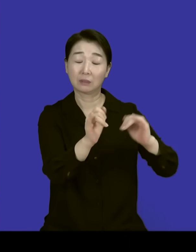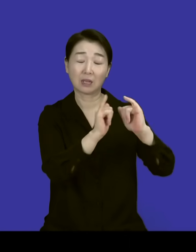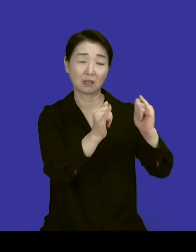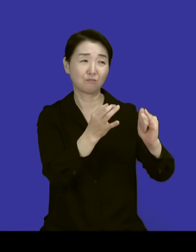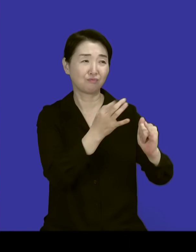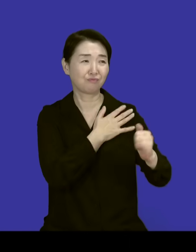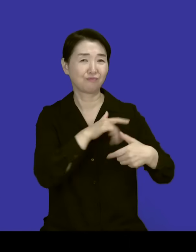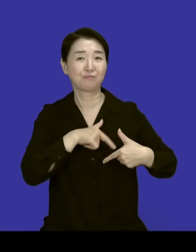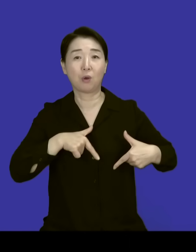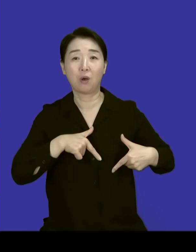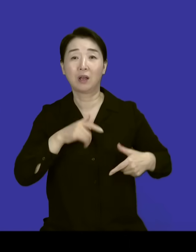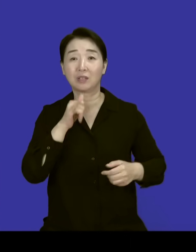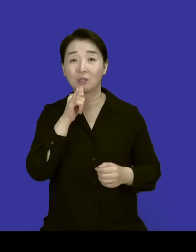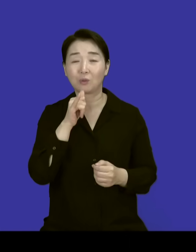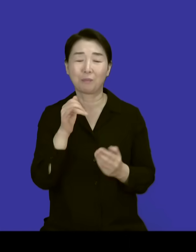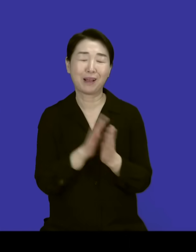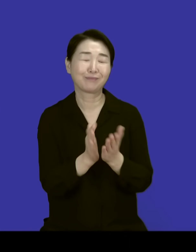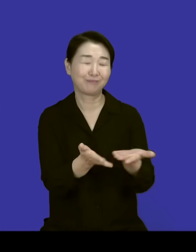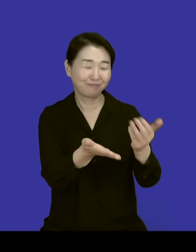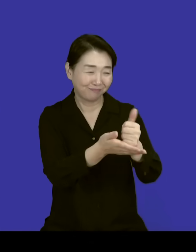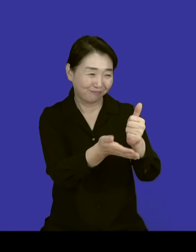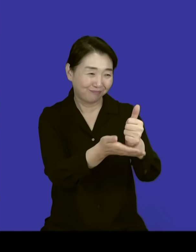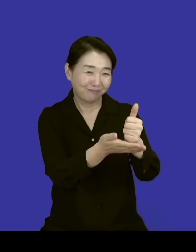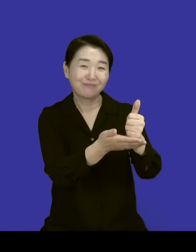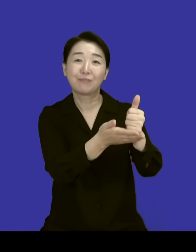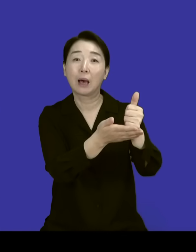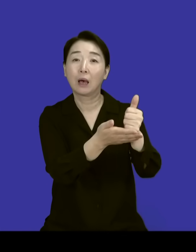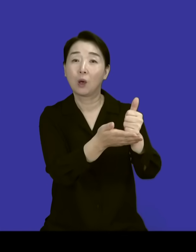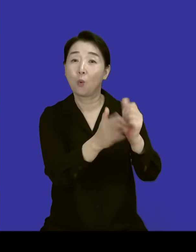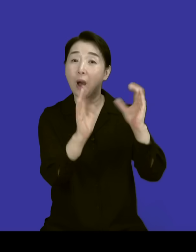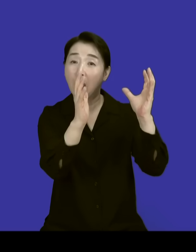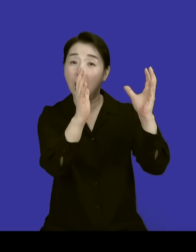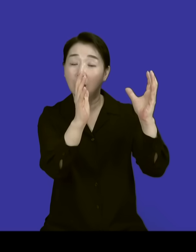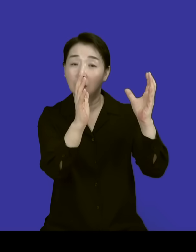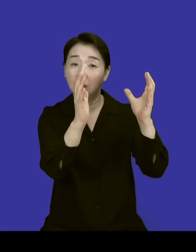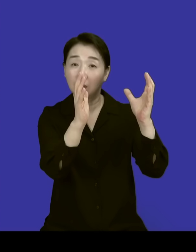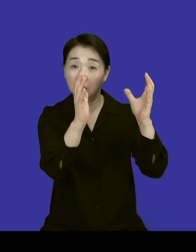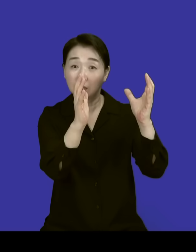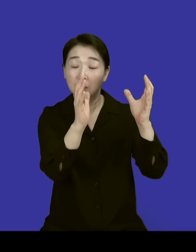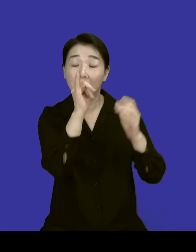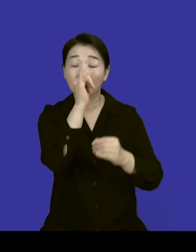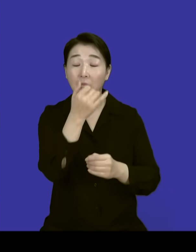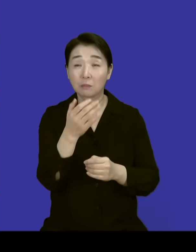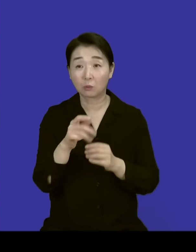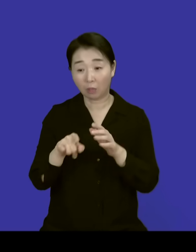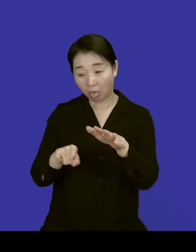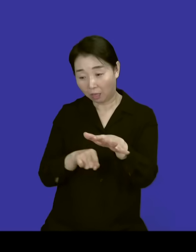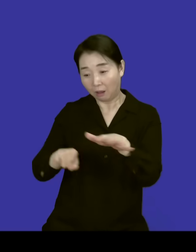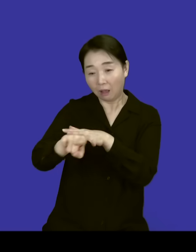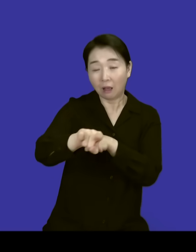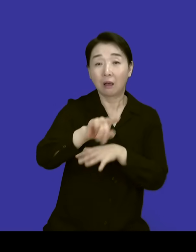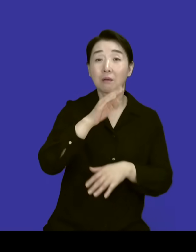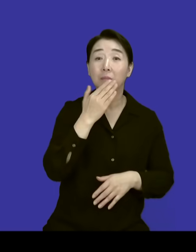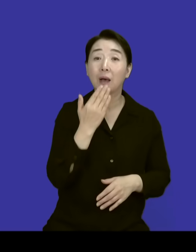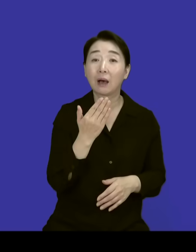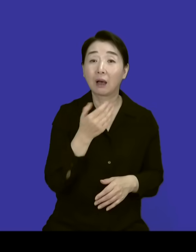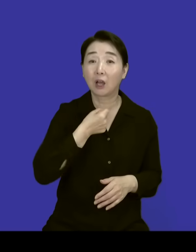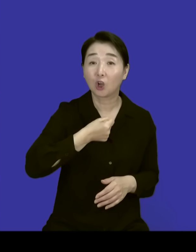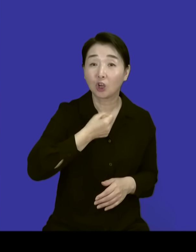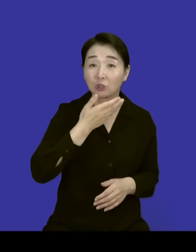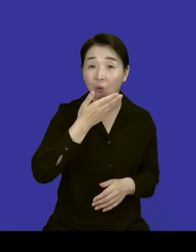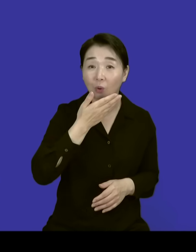부와 명예를 가져다 주고 박수받고 칭찬받고 어떻게 이렇게 역주행을 할 수 있었을까라고 인터뷰를 받는 순간일지